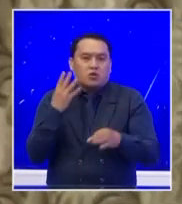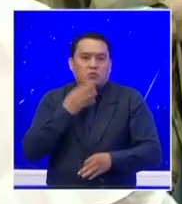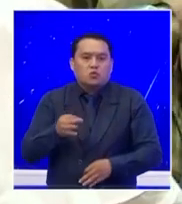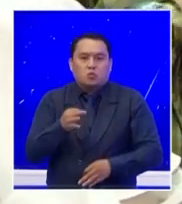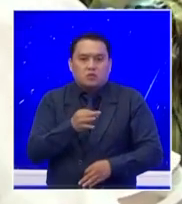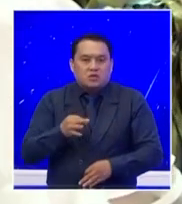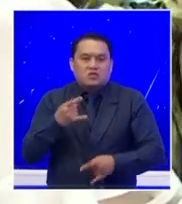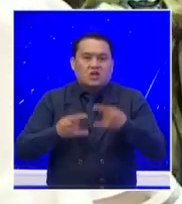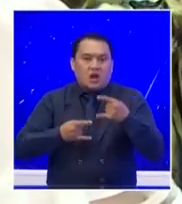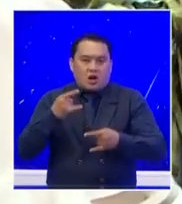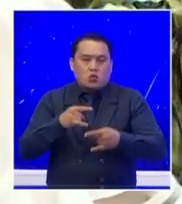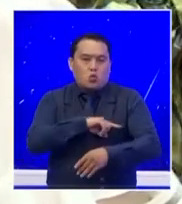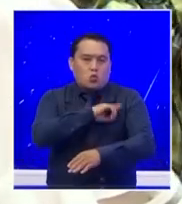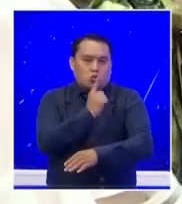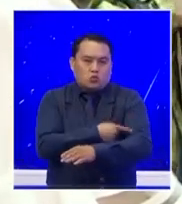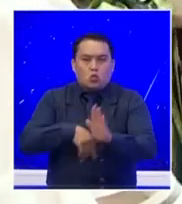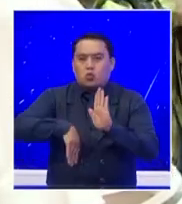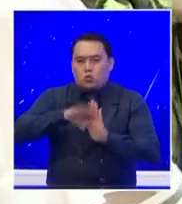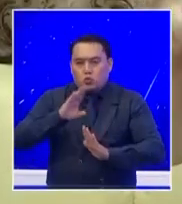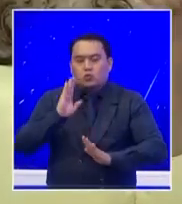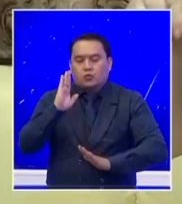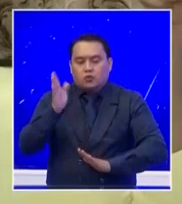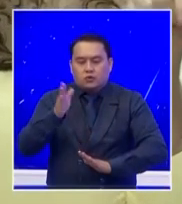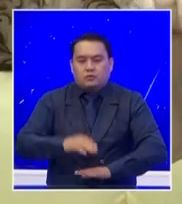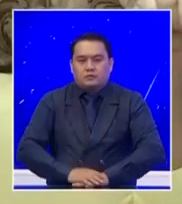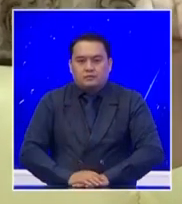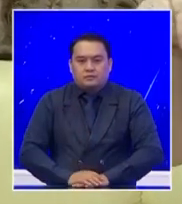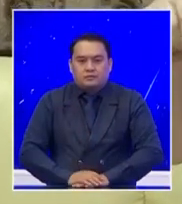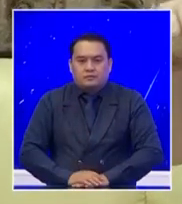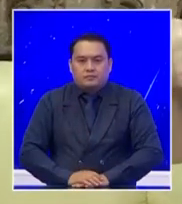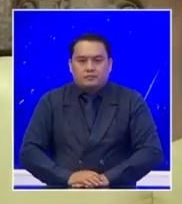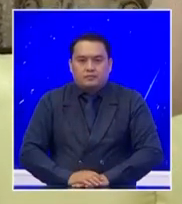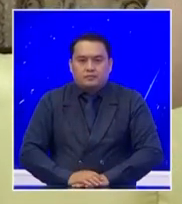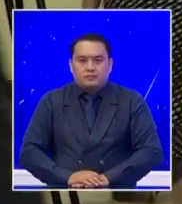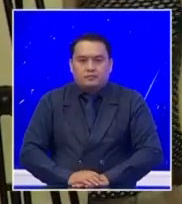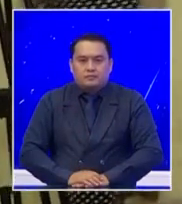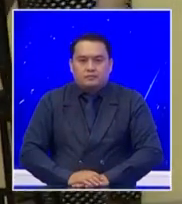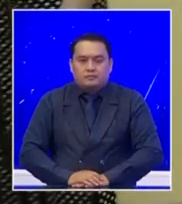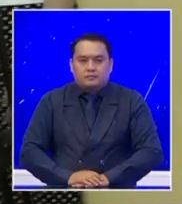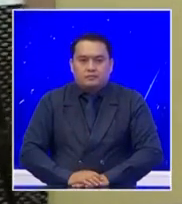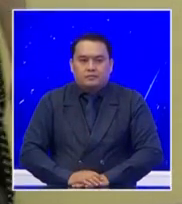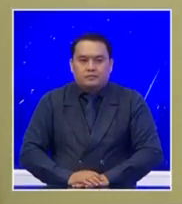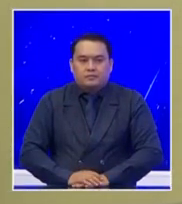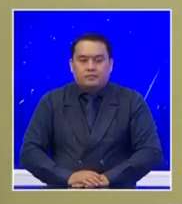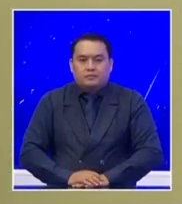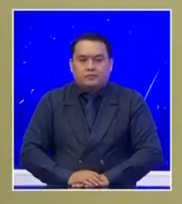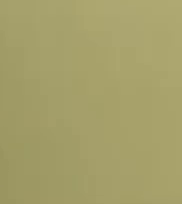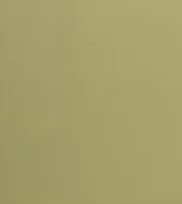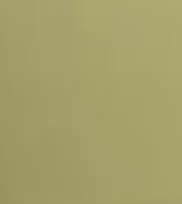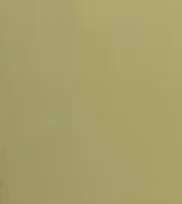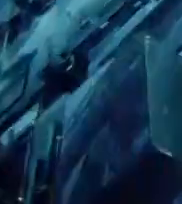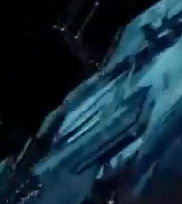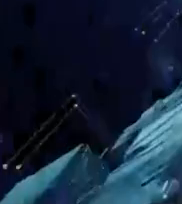ЖТСУ и далее укрепить конкурентоспособность среди масс-медиа в нынешних реалиях. Примите поздравления, дай